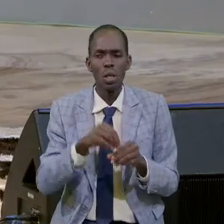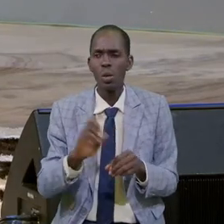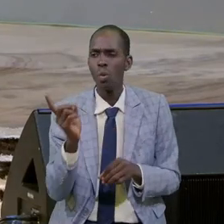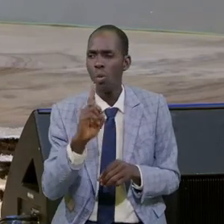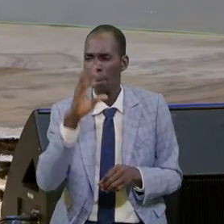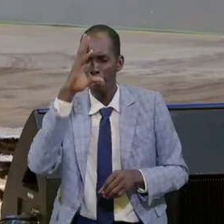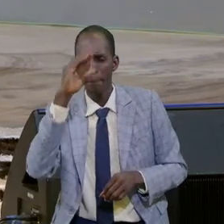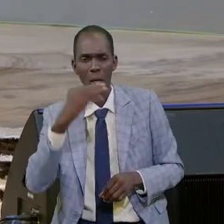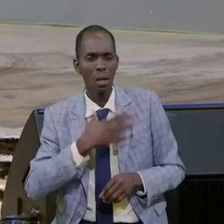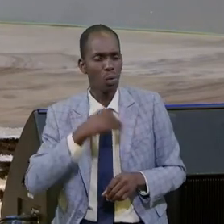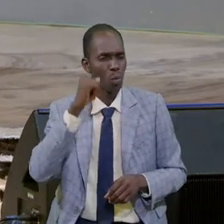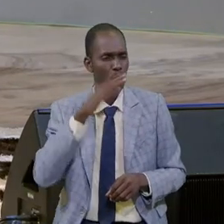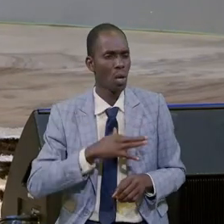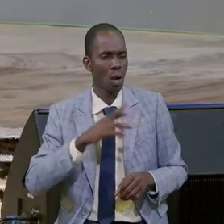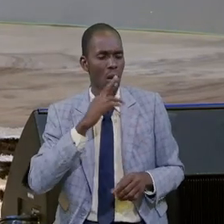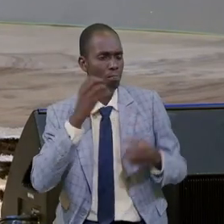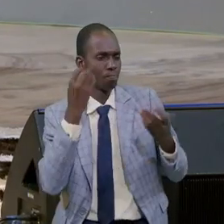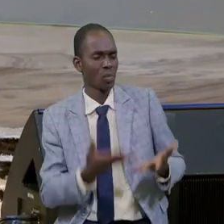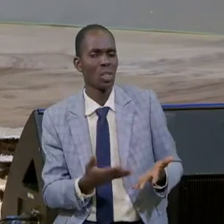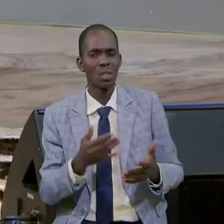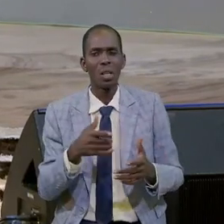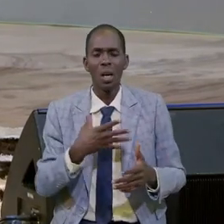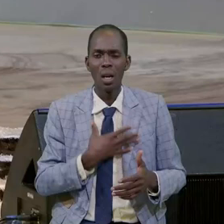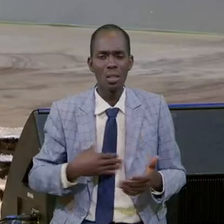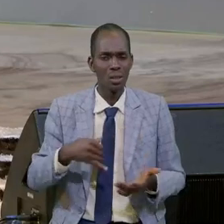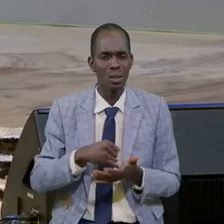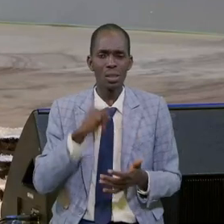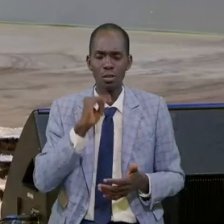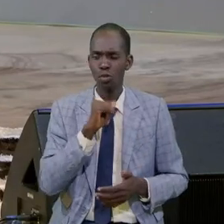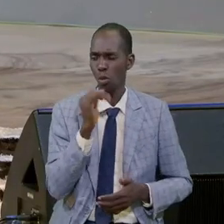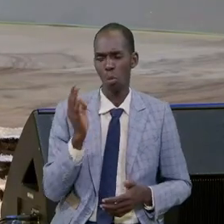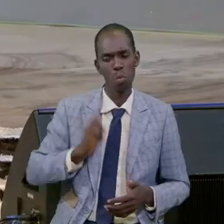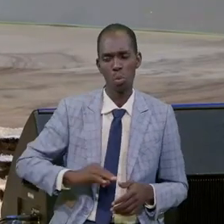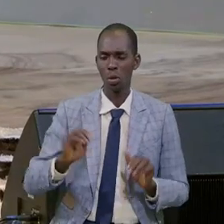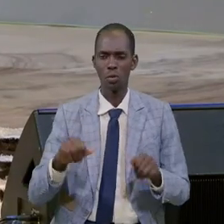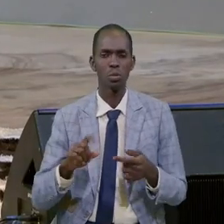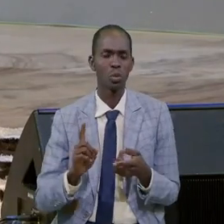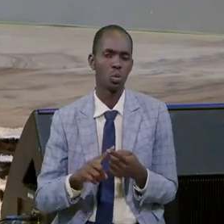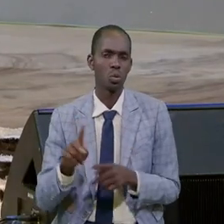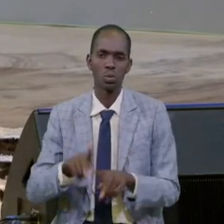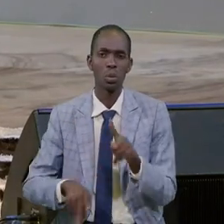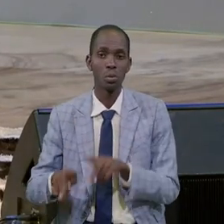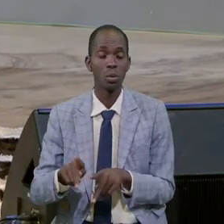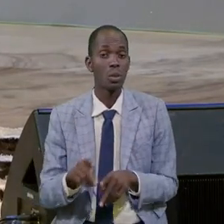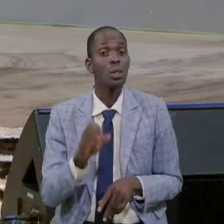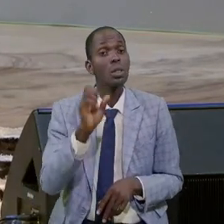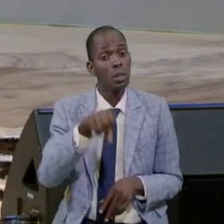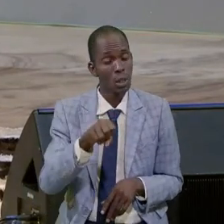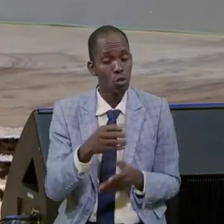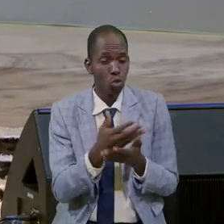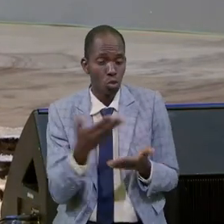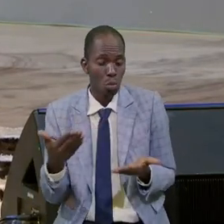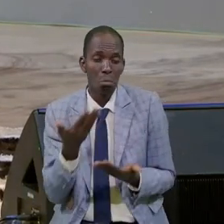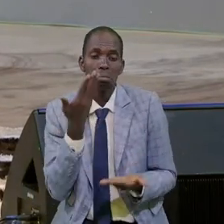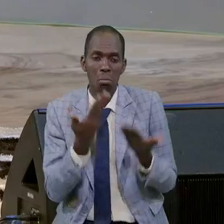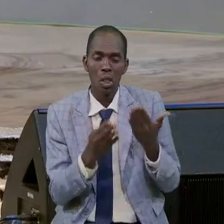devant une audience et qui n'est pas, ce qui n'est pas profitable pour les gens, c'est terrible. Alors, quoi que